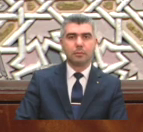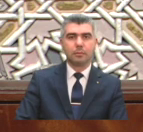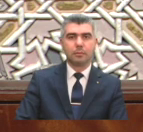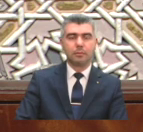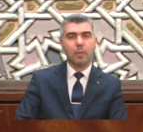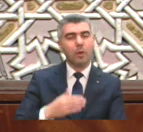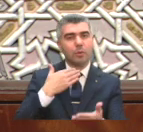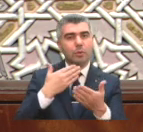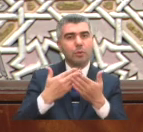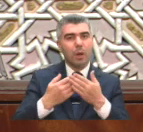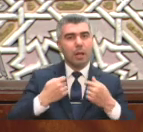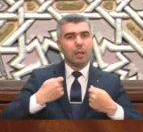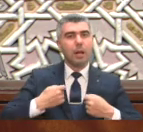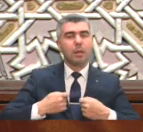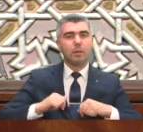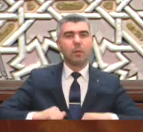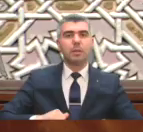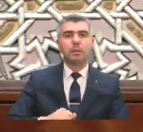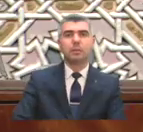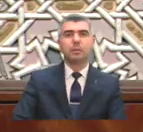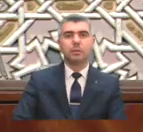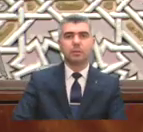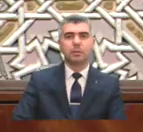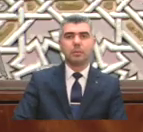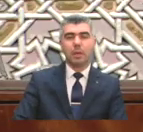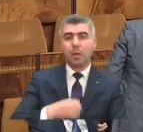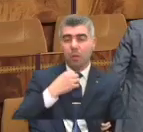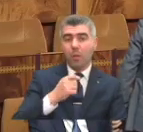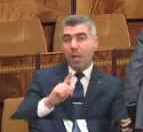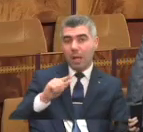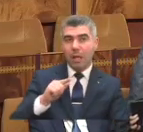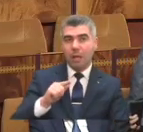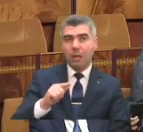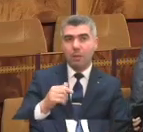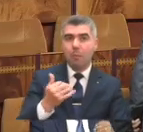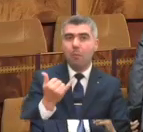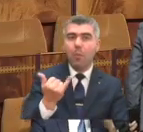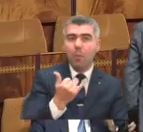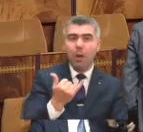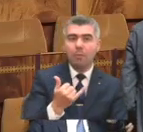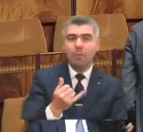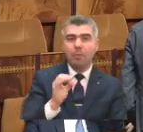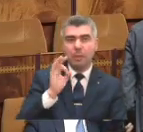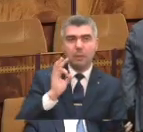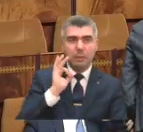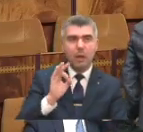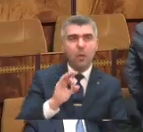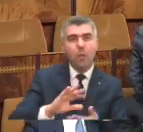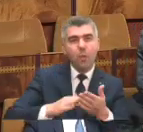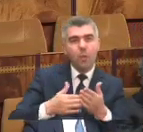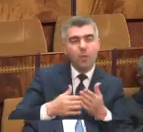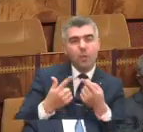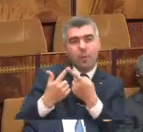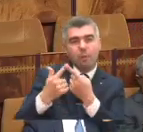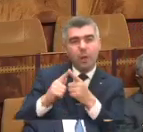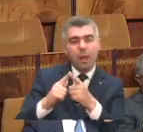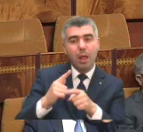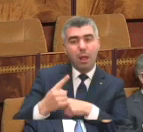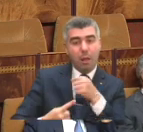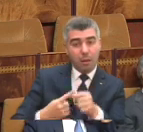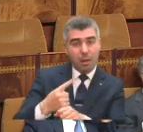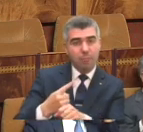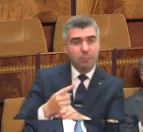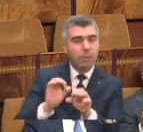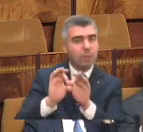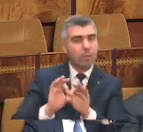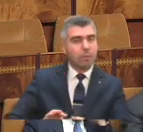شكرا سيد الرئيس. سيد الوزير، كما قلت كاين واحد الخصاص مهول، وهذا الخصاص ما يقدرش يتسد نسدوه في عام ولا عامين،